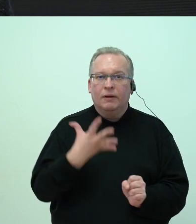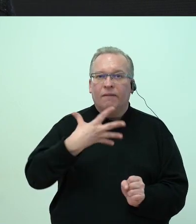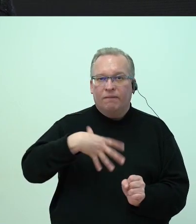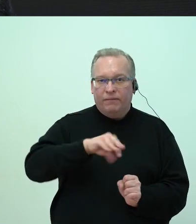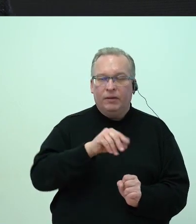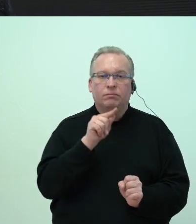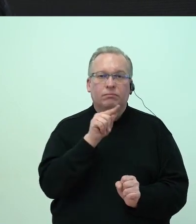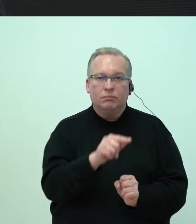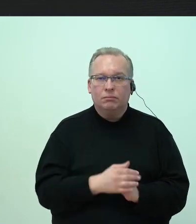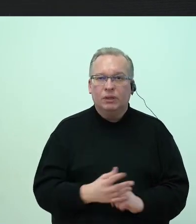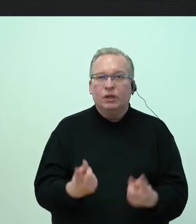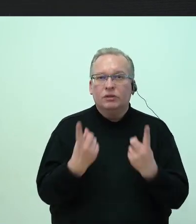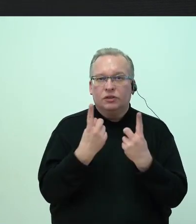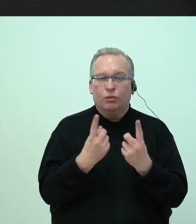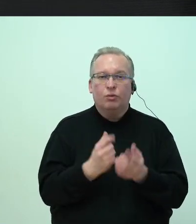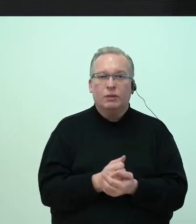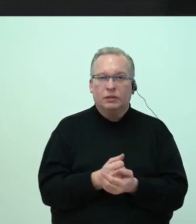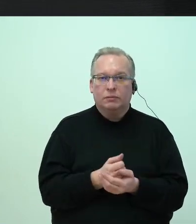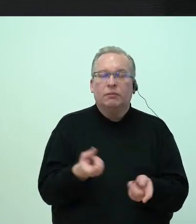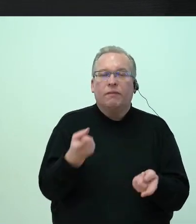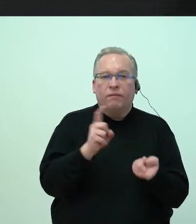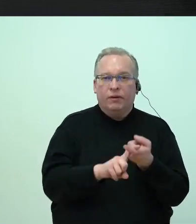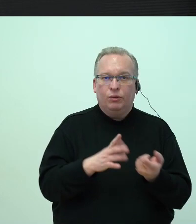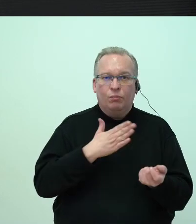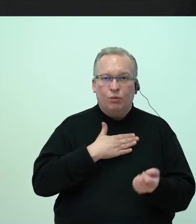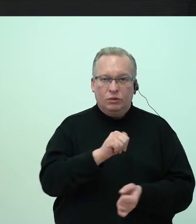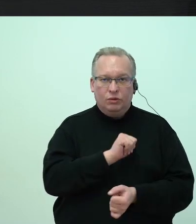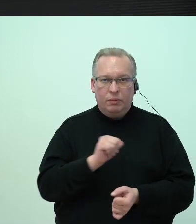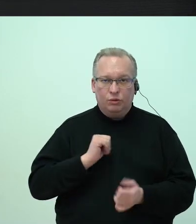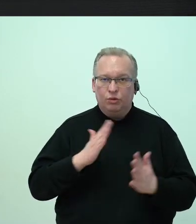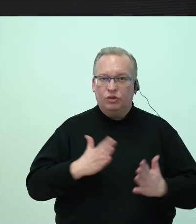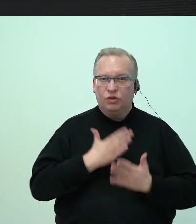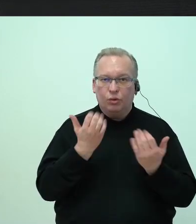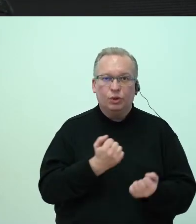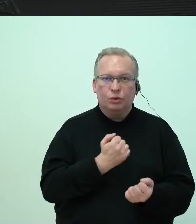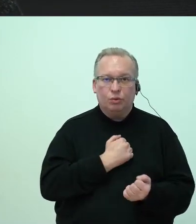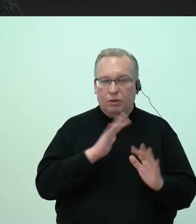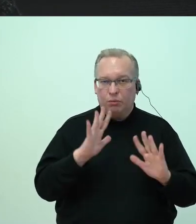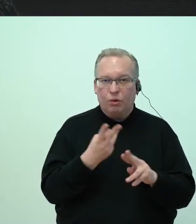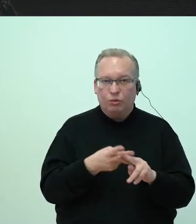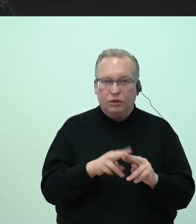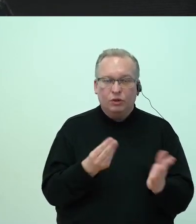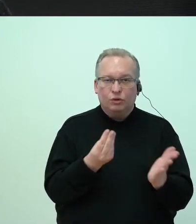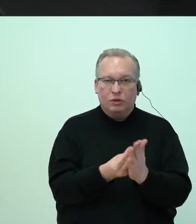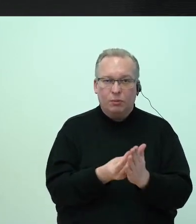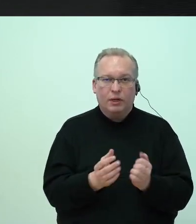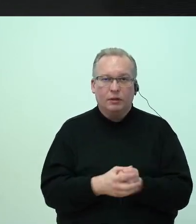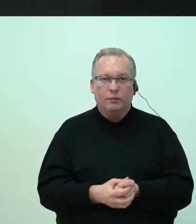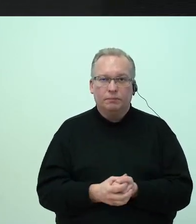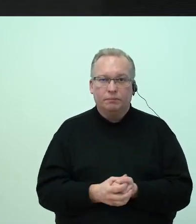visas tas saugumas priklauso nuo mūsų pačių ir džiaugiamės, kad turime kuo už tai susimokėti.